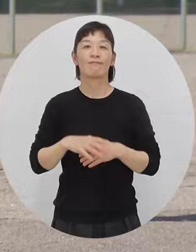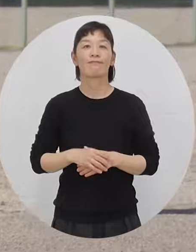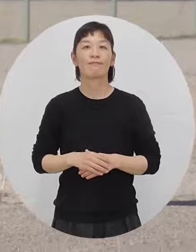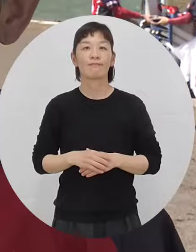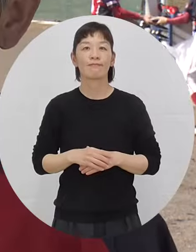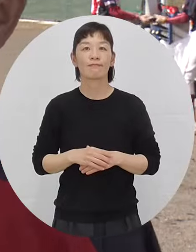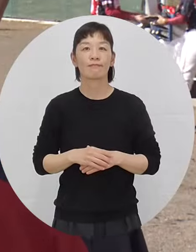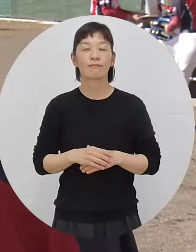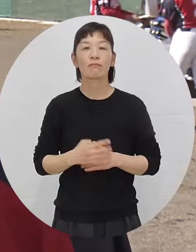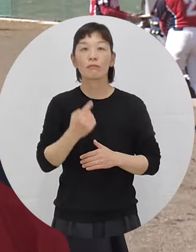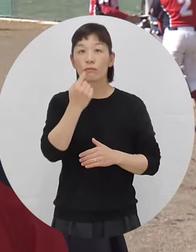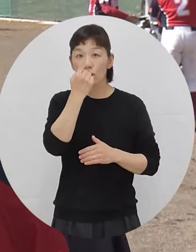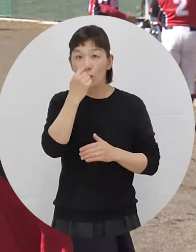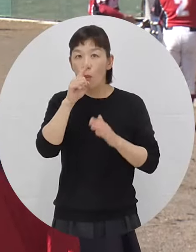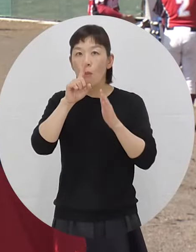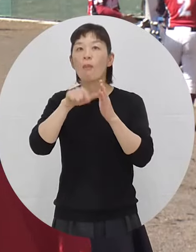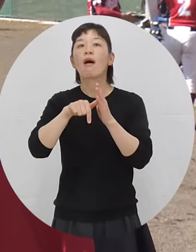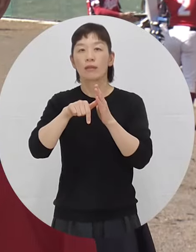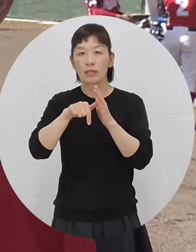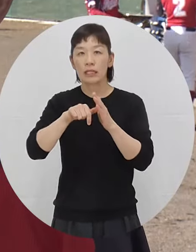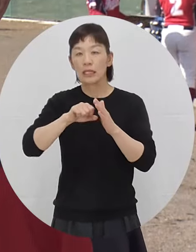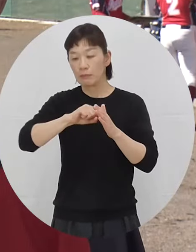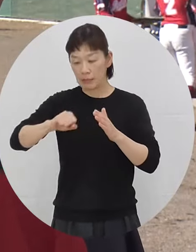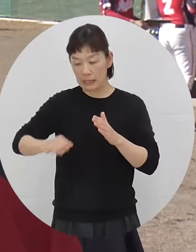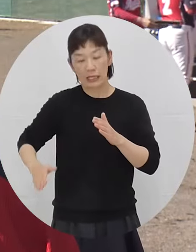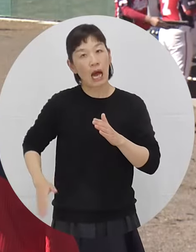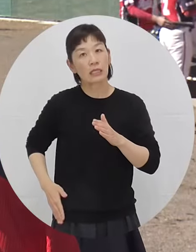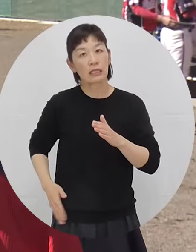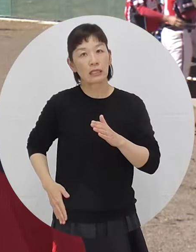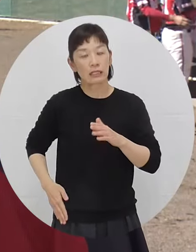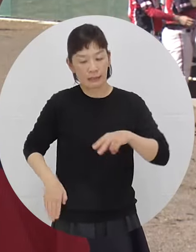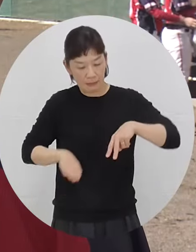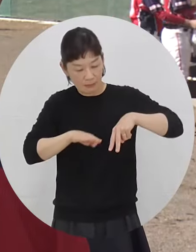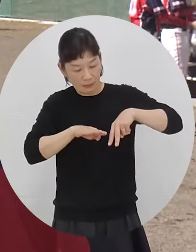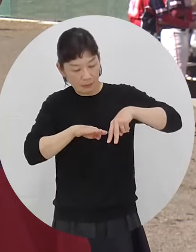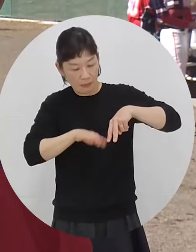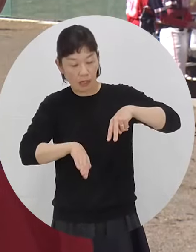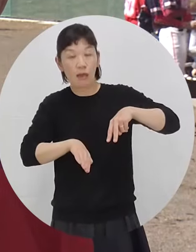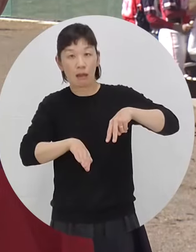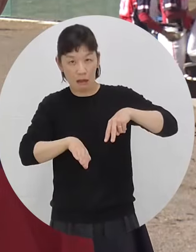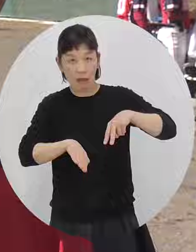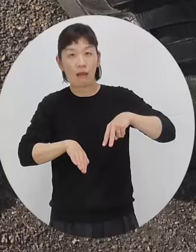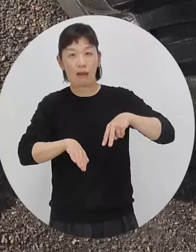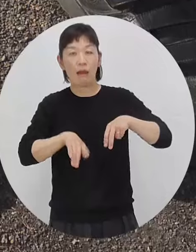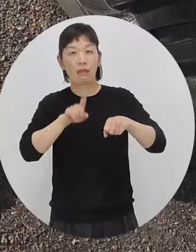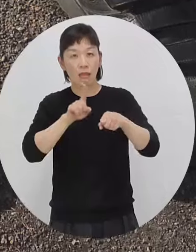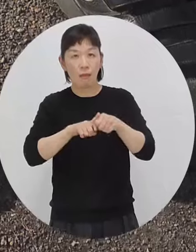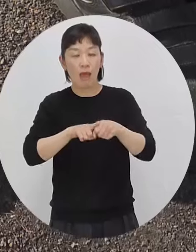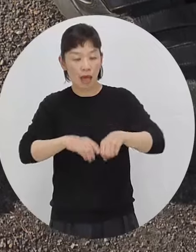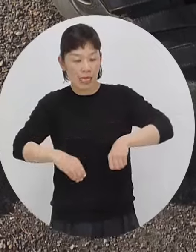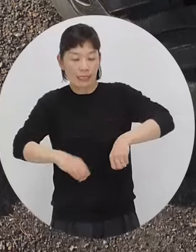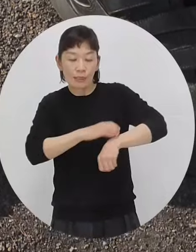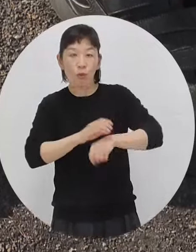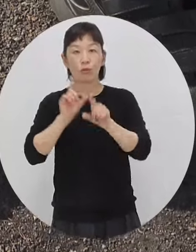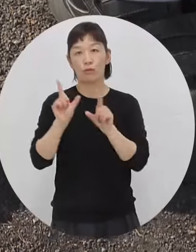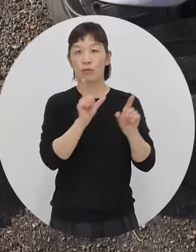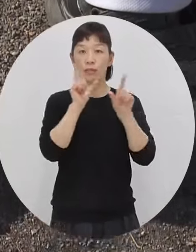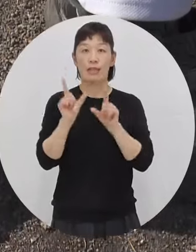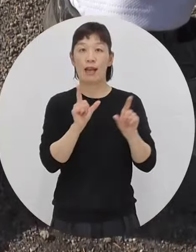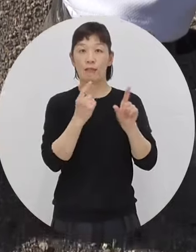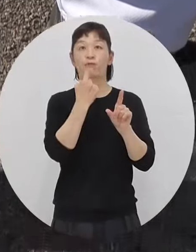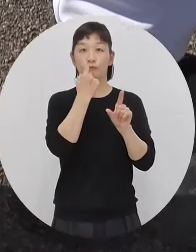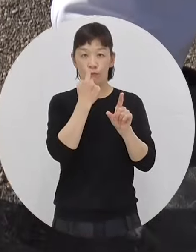。 私の場合は、右足の膝2分の1、切